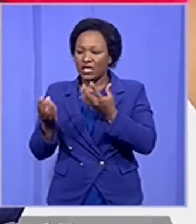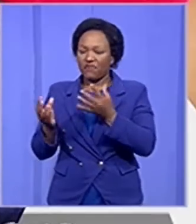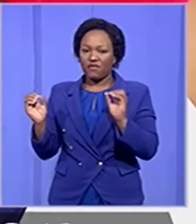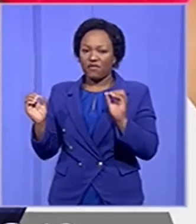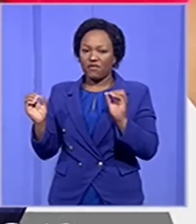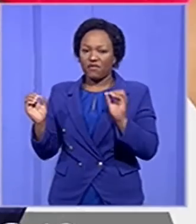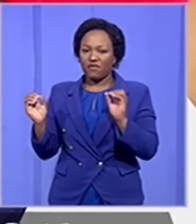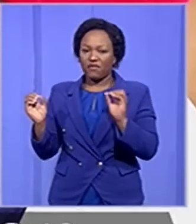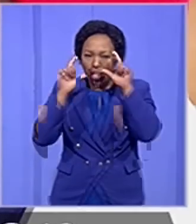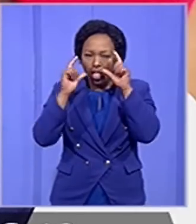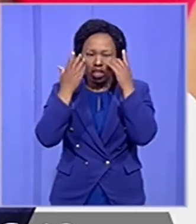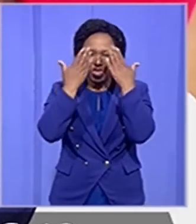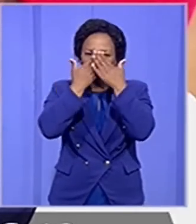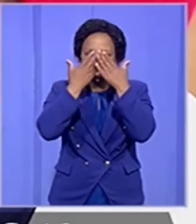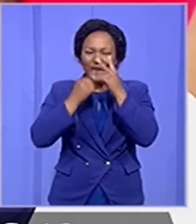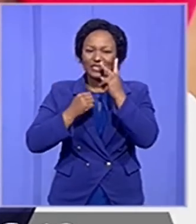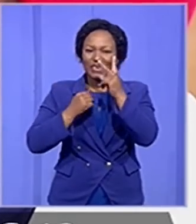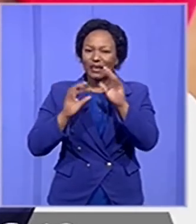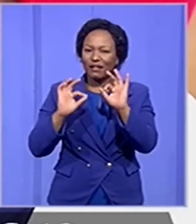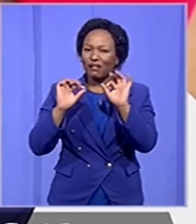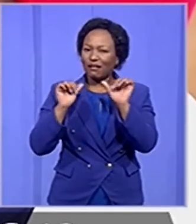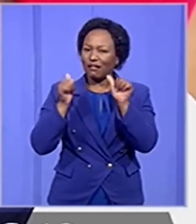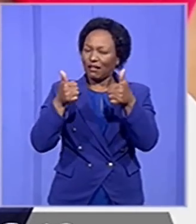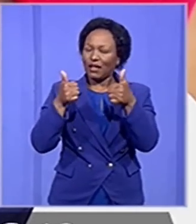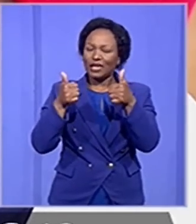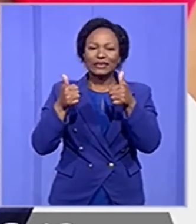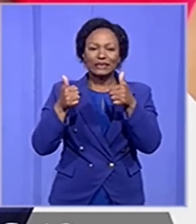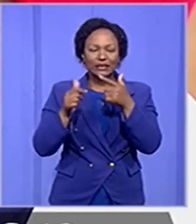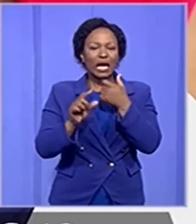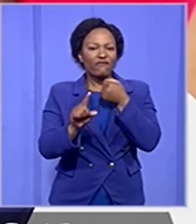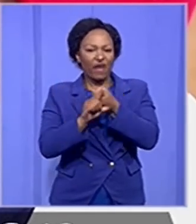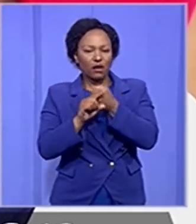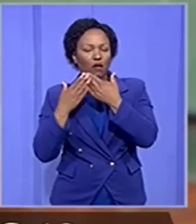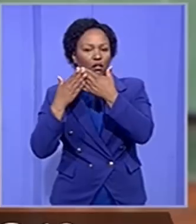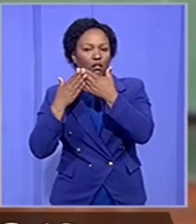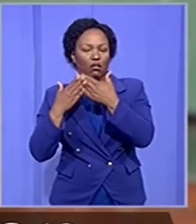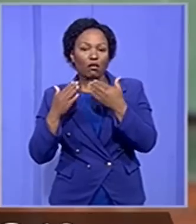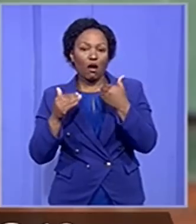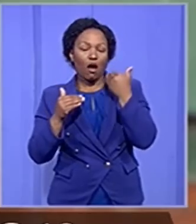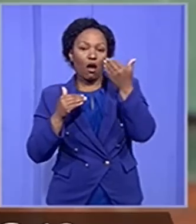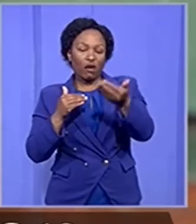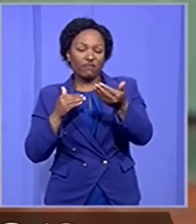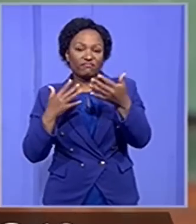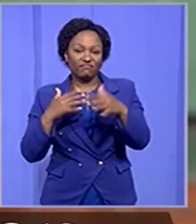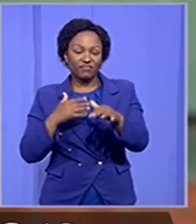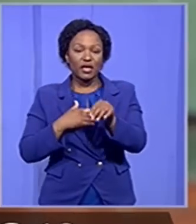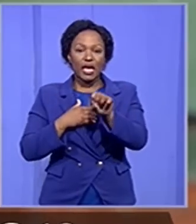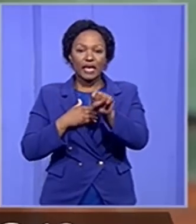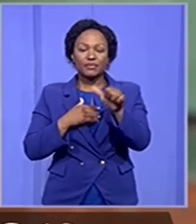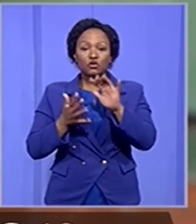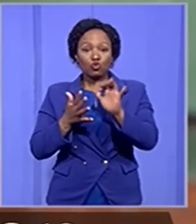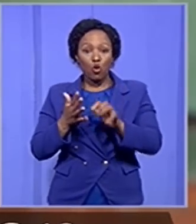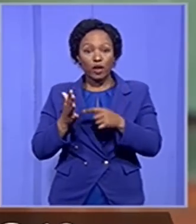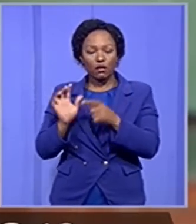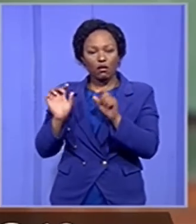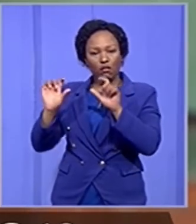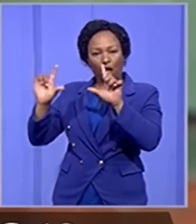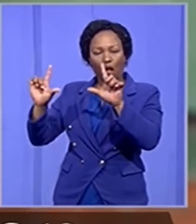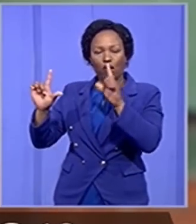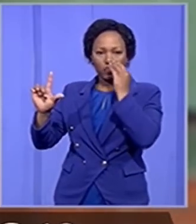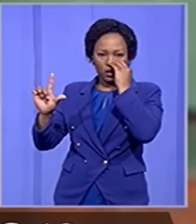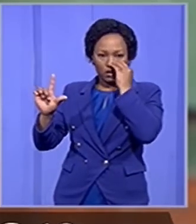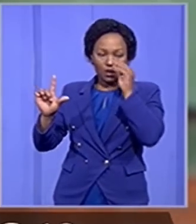sentle go ka ama dithuto tsa gagwe ka tsela e sa siamang. Morago ga gore kgwetlho eno ya gagwe tlhagisiwe ke SABC News, mmogedi